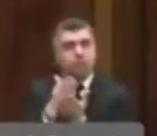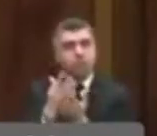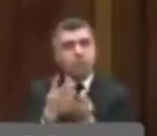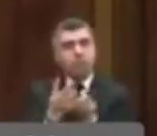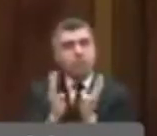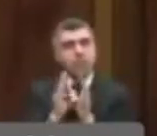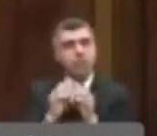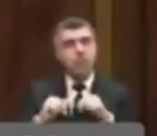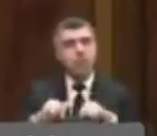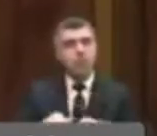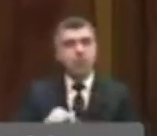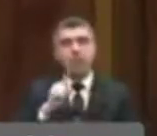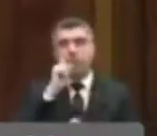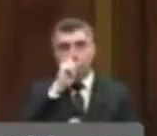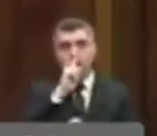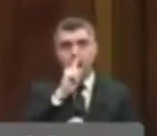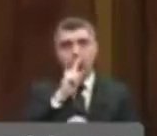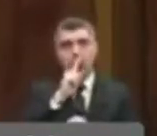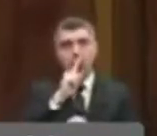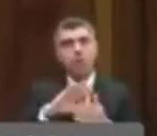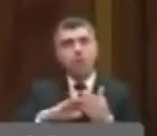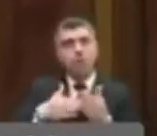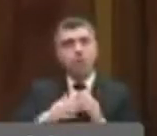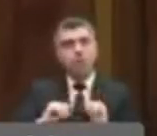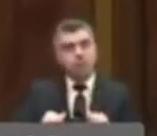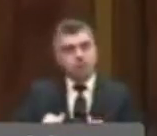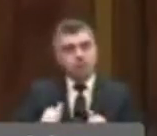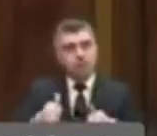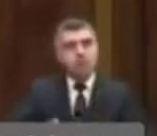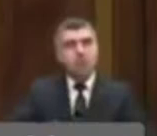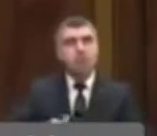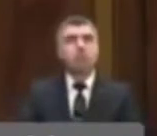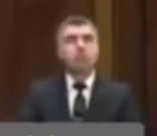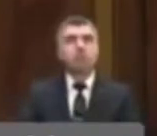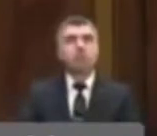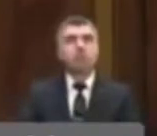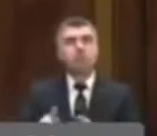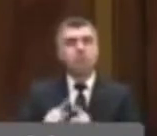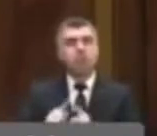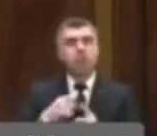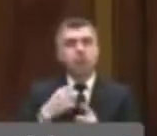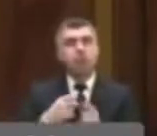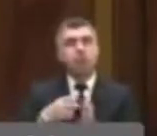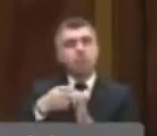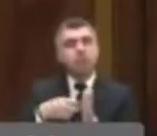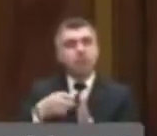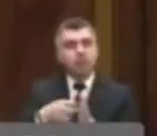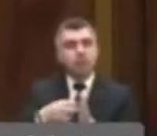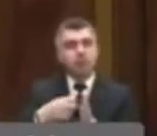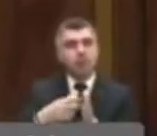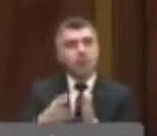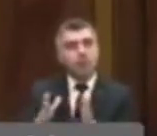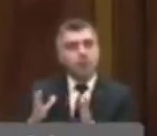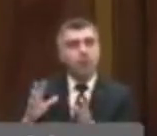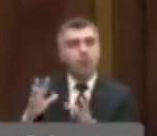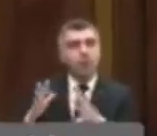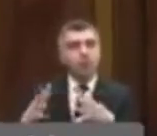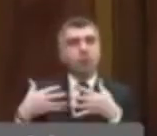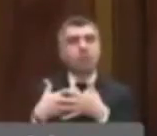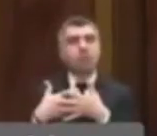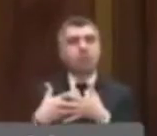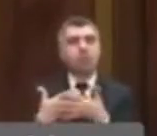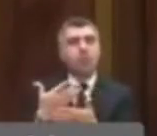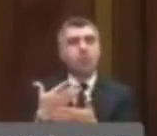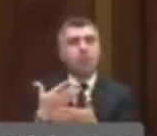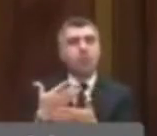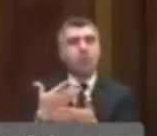وغادي نقودوا إن شاء الله هذا القطار، وغادي نقودوه معاكم يعني أحزاب المعارضة، لأن احنا في حاجة